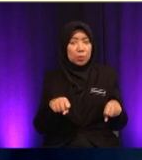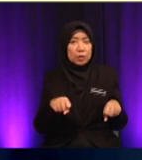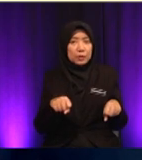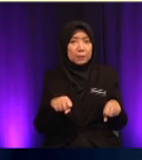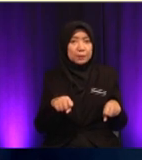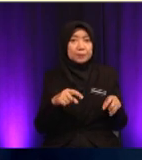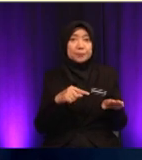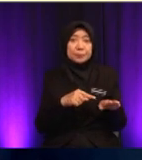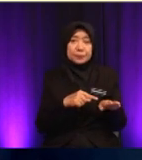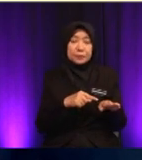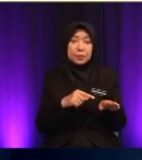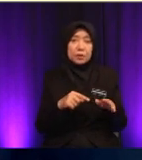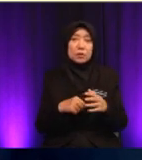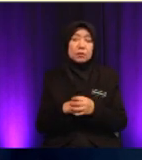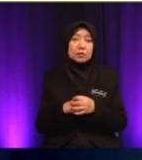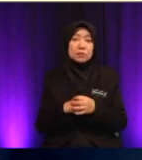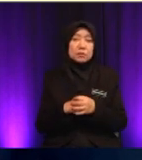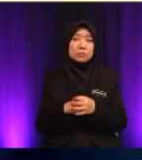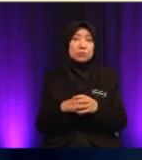ini kita Panggil dikutukkan